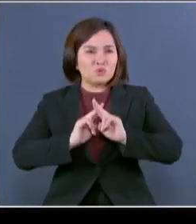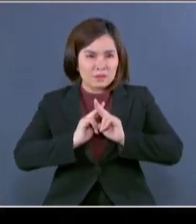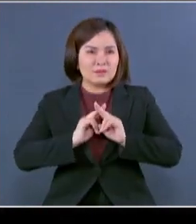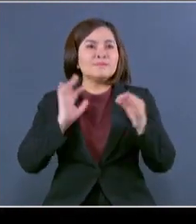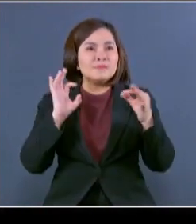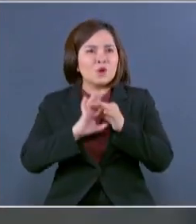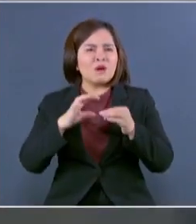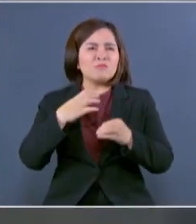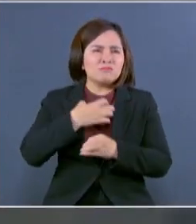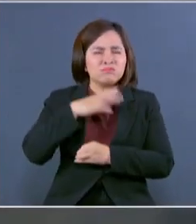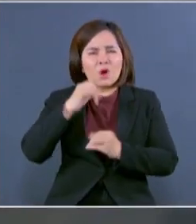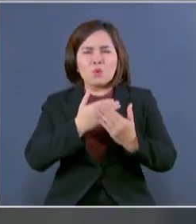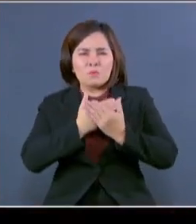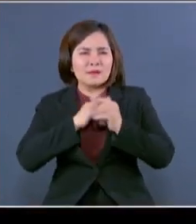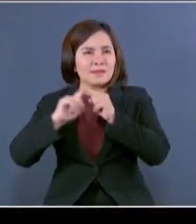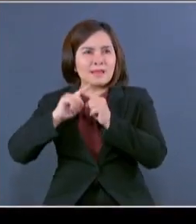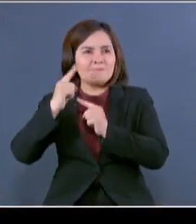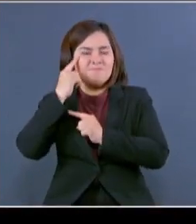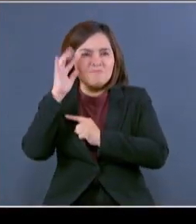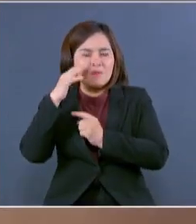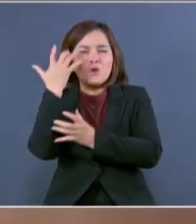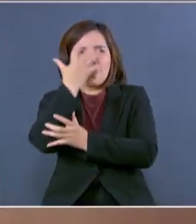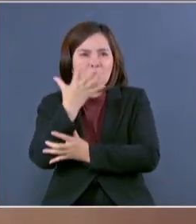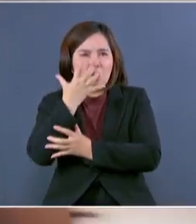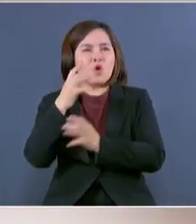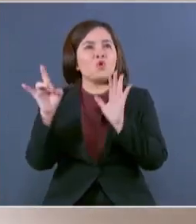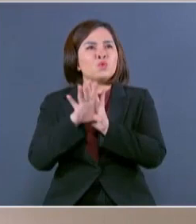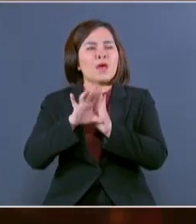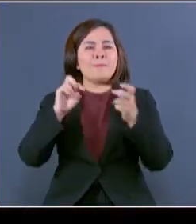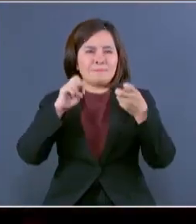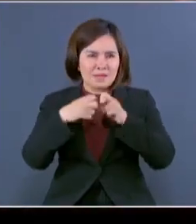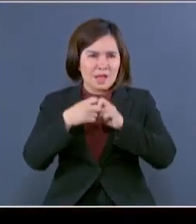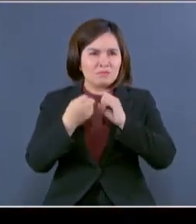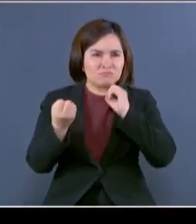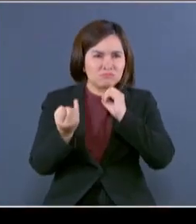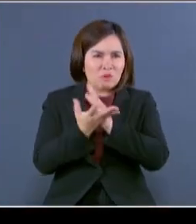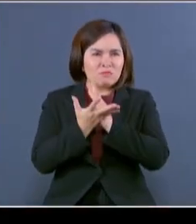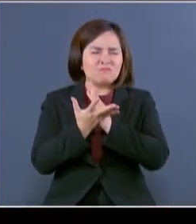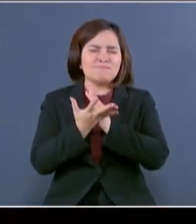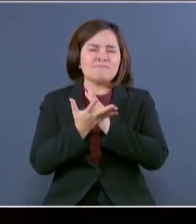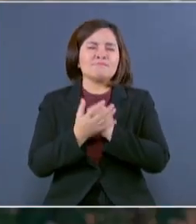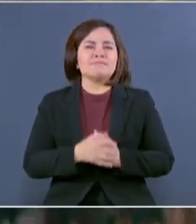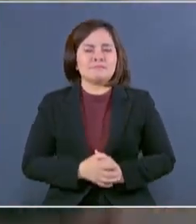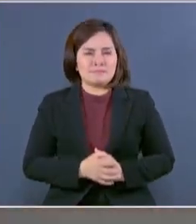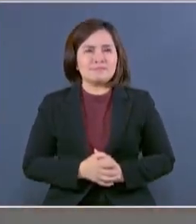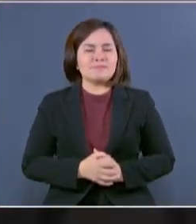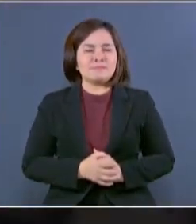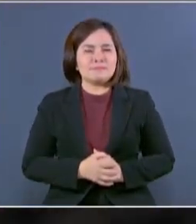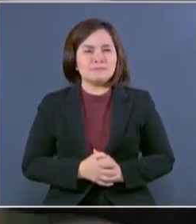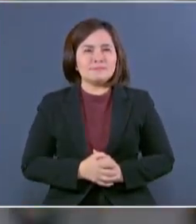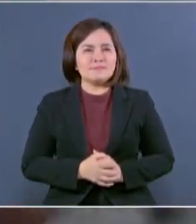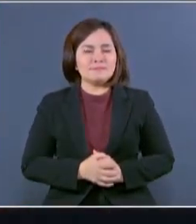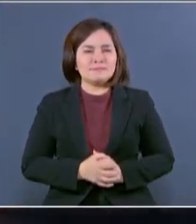ที่เต็มไปด้วยกิเลสตัณหาโดยไม่มีใครคิดเลยว่าสุดท้ายแล้วฟางที่อยู่ใกล้ไฟก็มีแต่จะมอดไหม้จนไม่มีอะไรเหลือเล